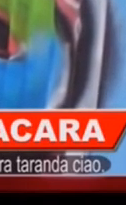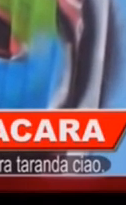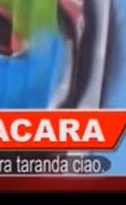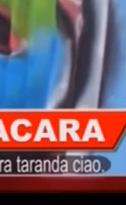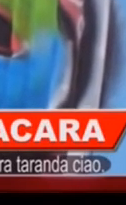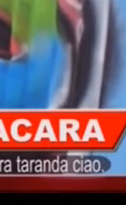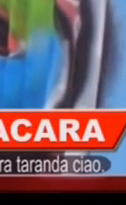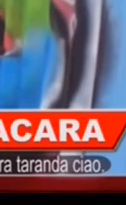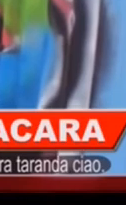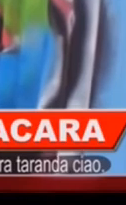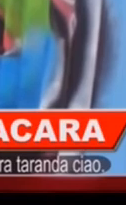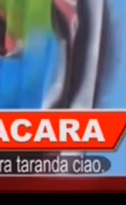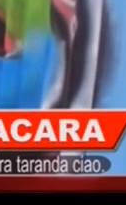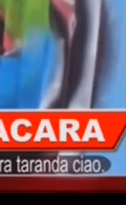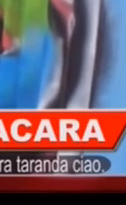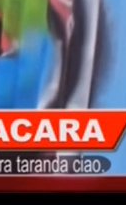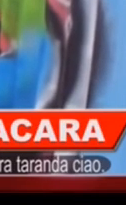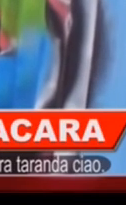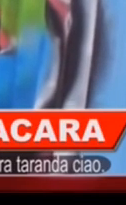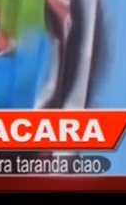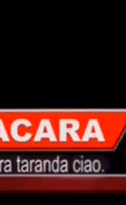our police station Do you see anything to smile both